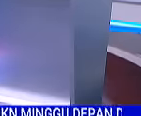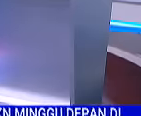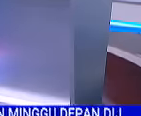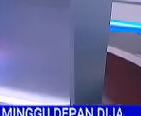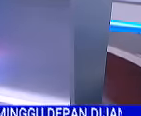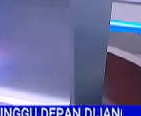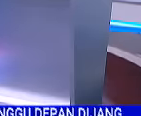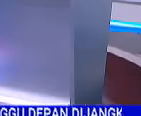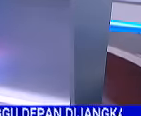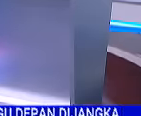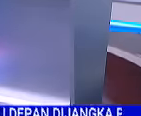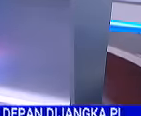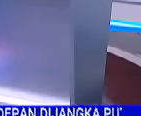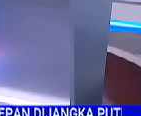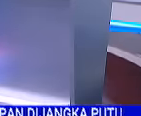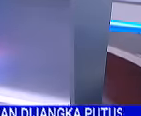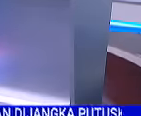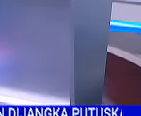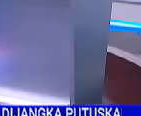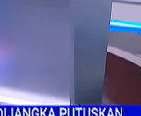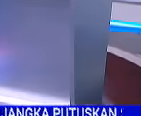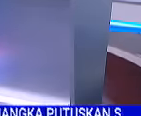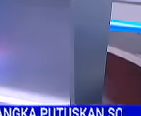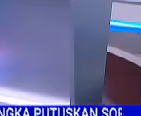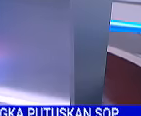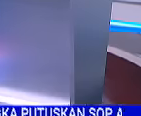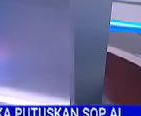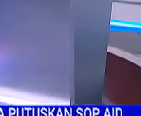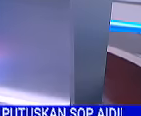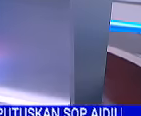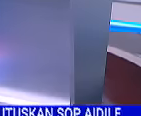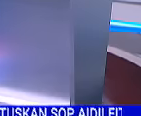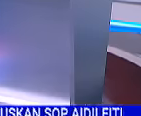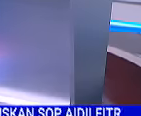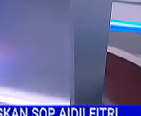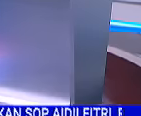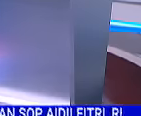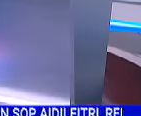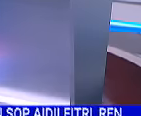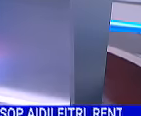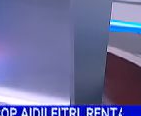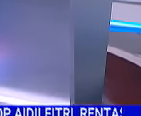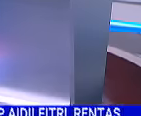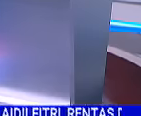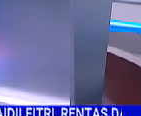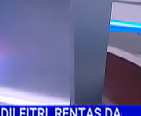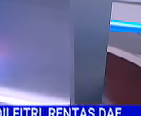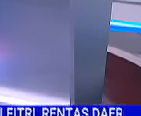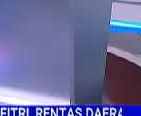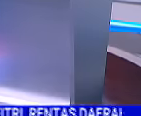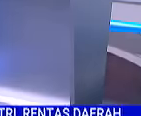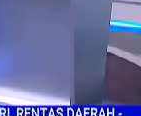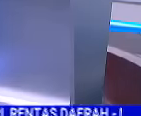perlu terus utamakan SOP elak penularan COVID-19 bersama Konstantin Palawan. Akhir sekali, kita akan ke selatan tanah